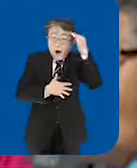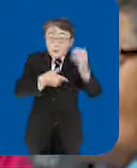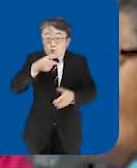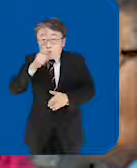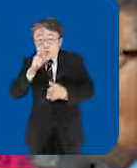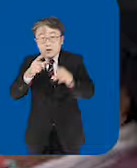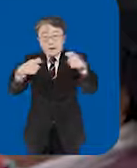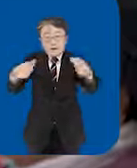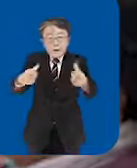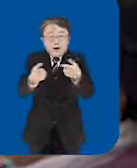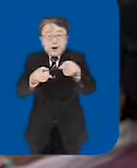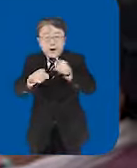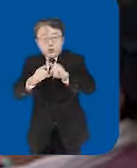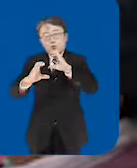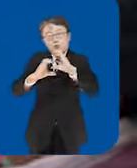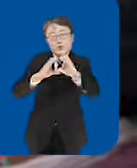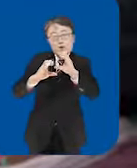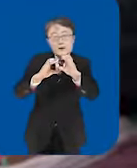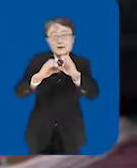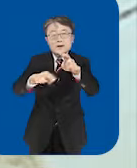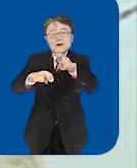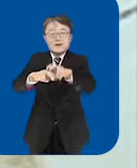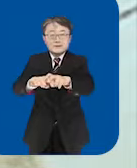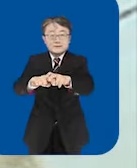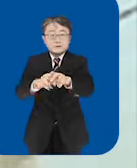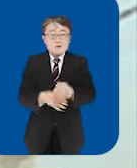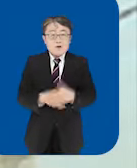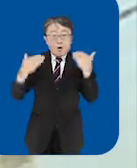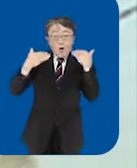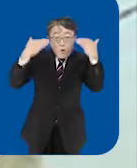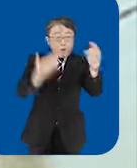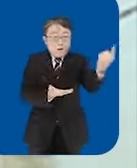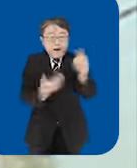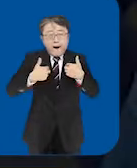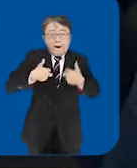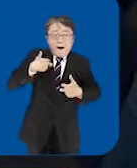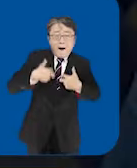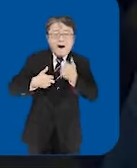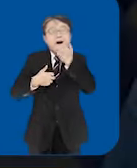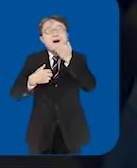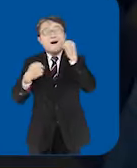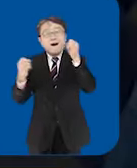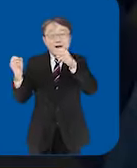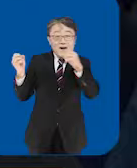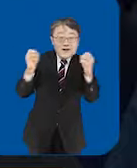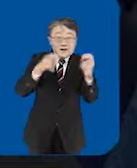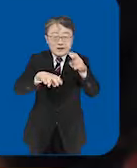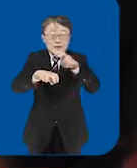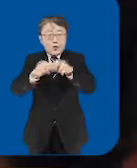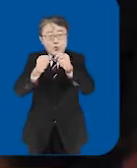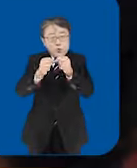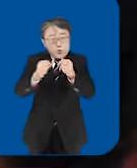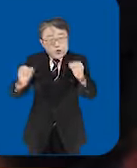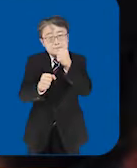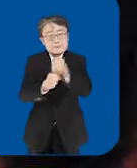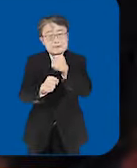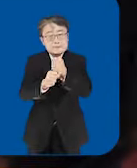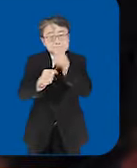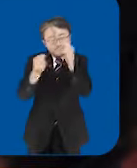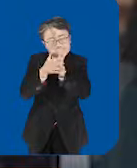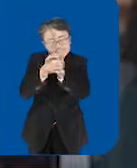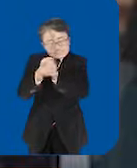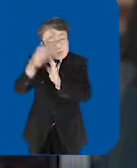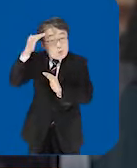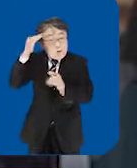우리 지역주민들이 함께 소통하는 장입니다 어르신들이 와서 즐기고 웃고 떠들고 할 수 있는 자리를 지속적으로